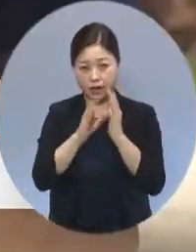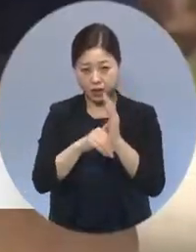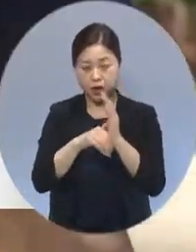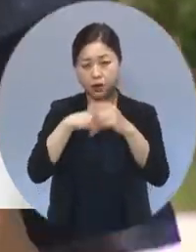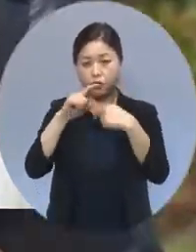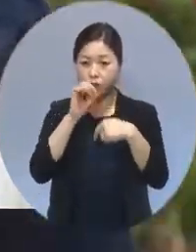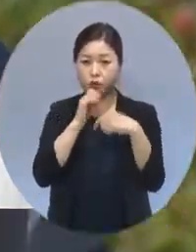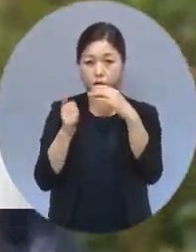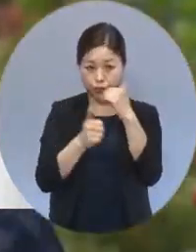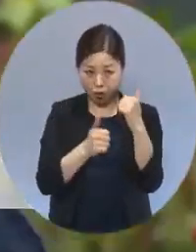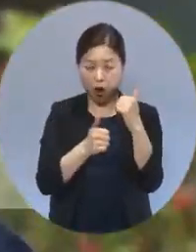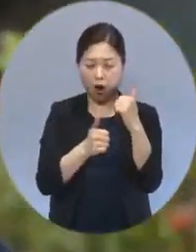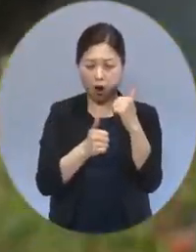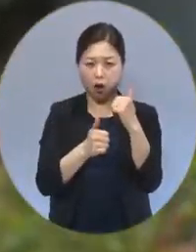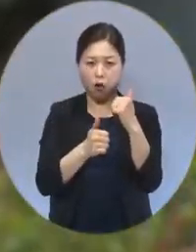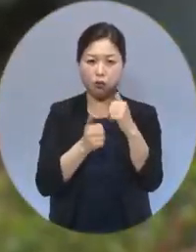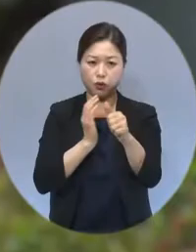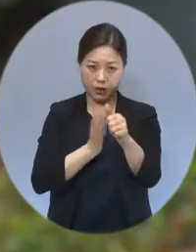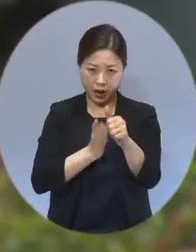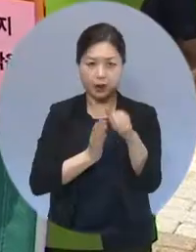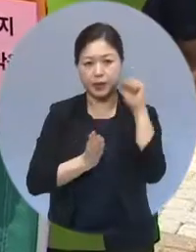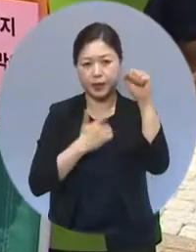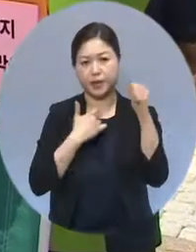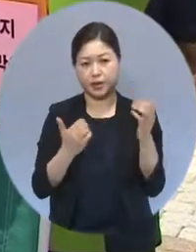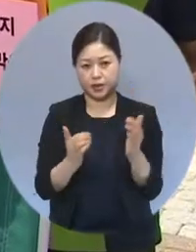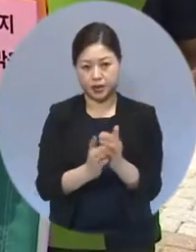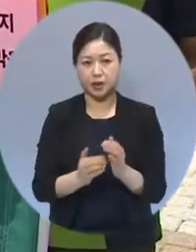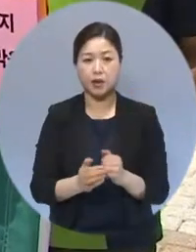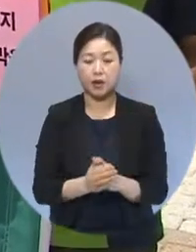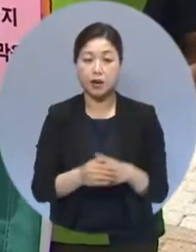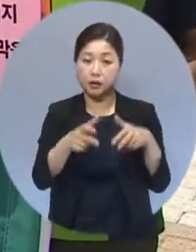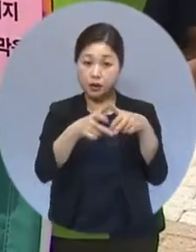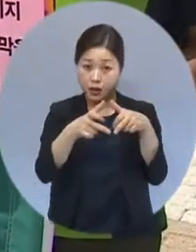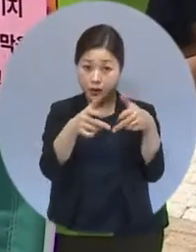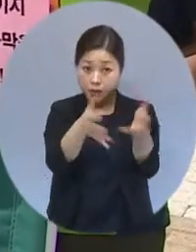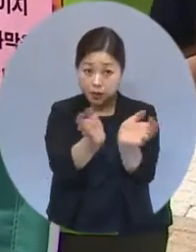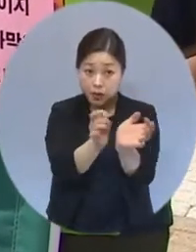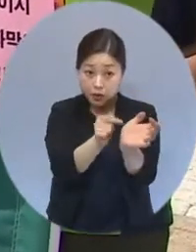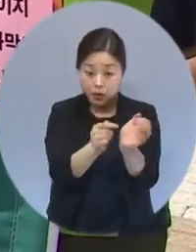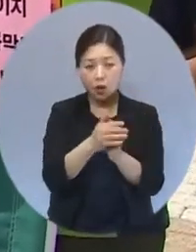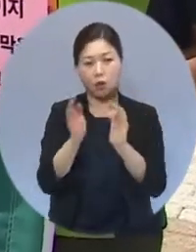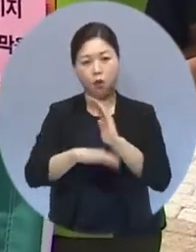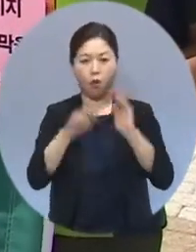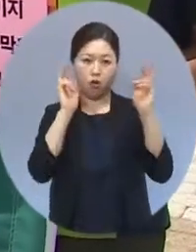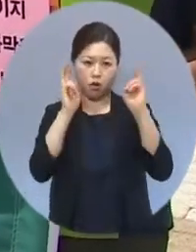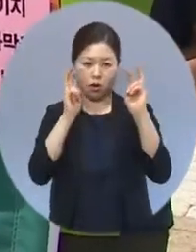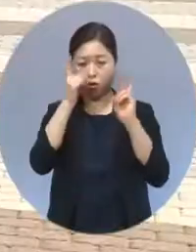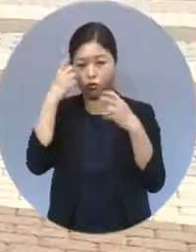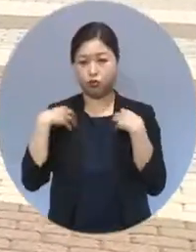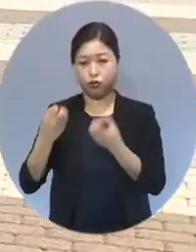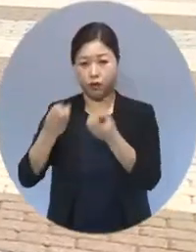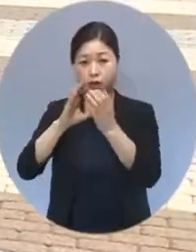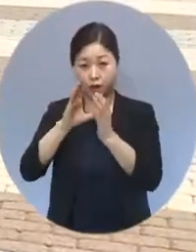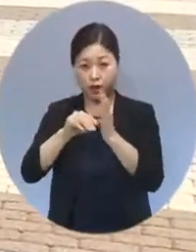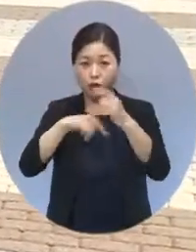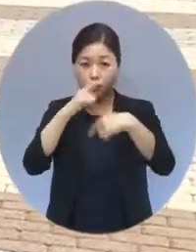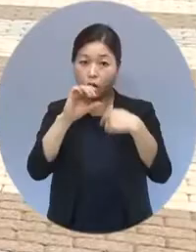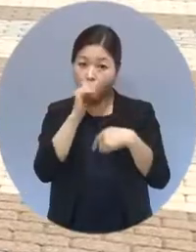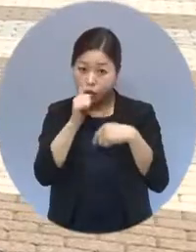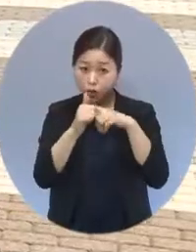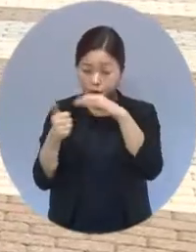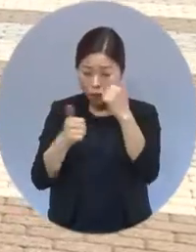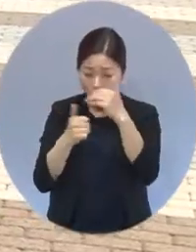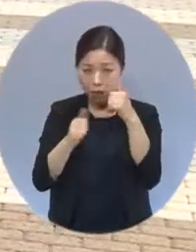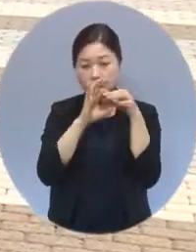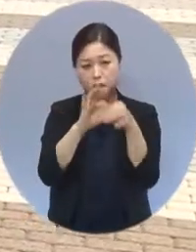기자회견을 열었습니다. 앞서 장애계는 계속해서 공공기관과 정부 행사 등에 수어 통역사 배치를